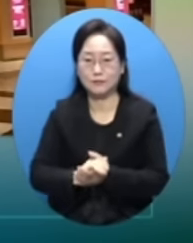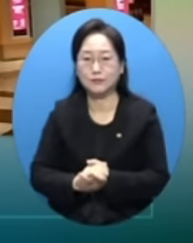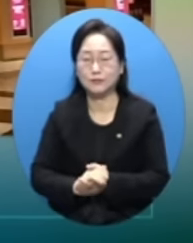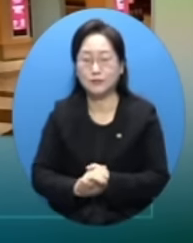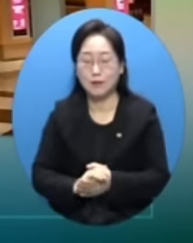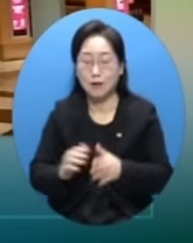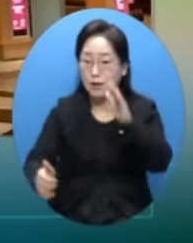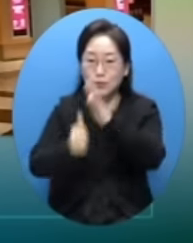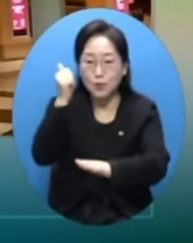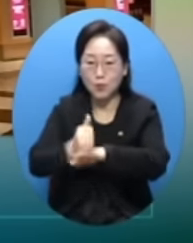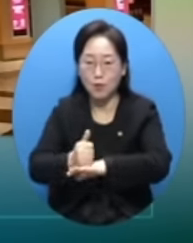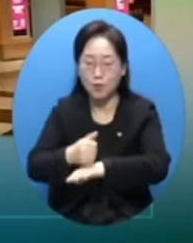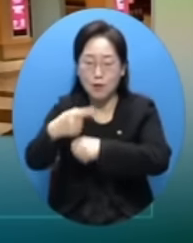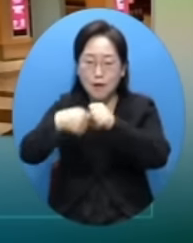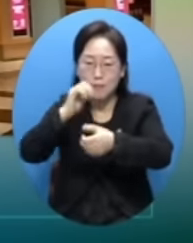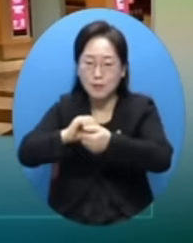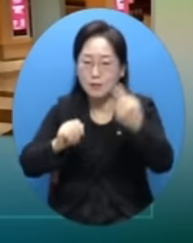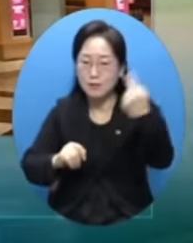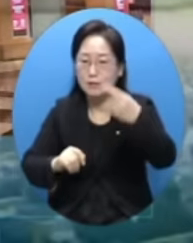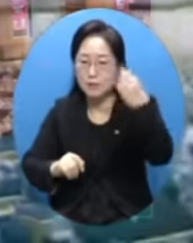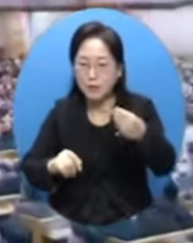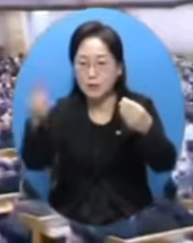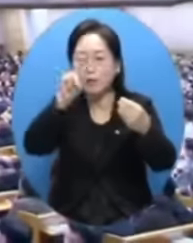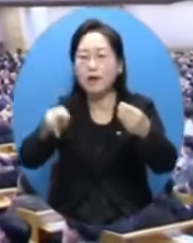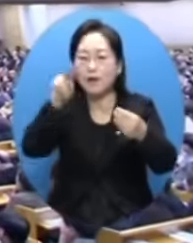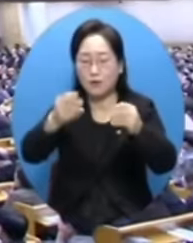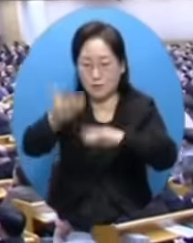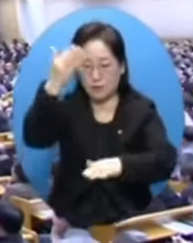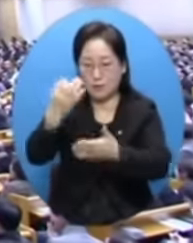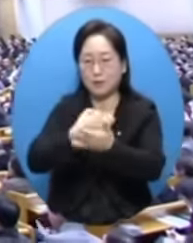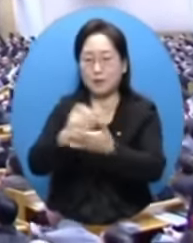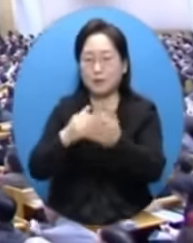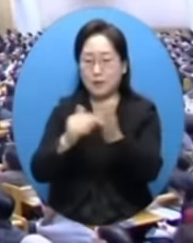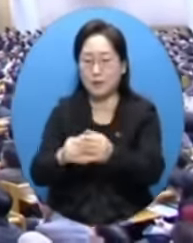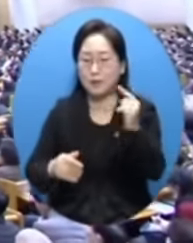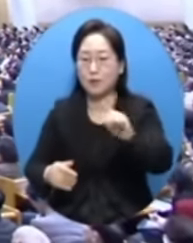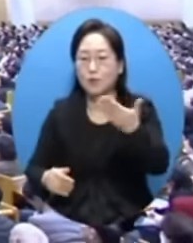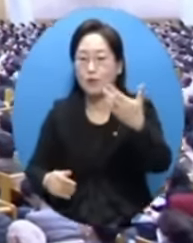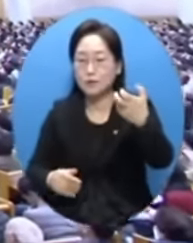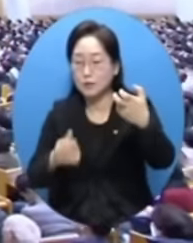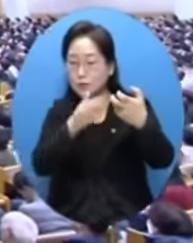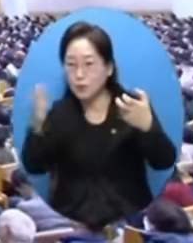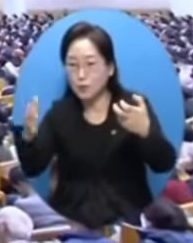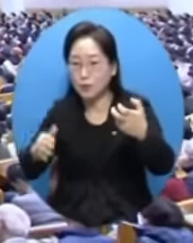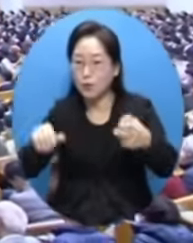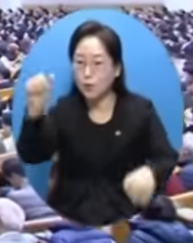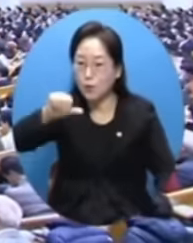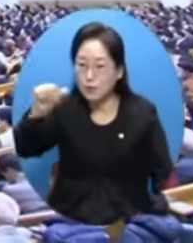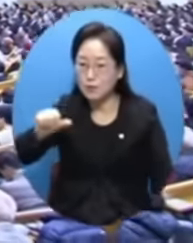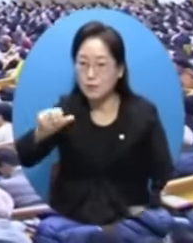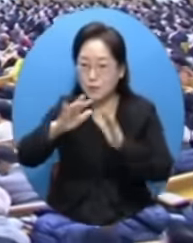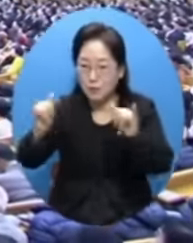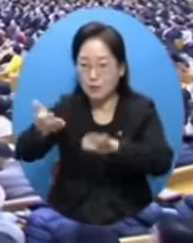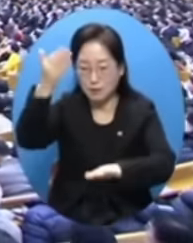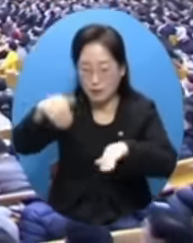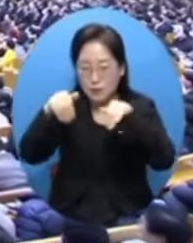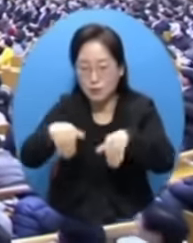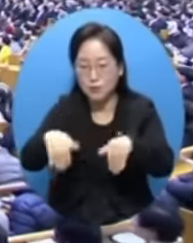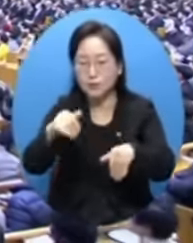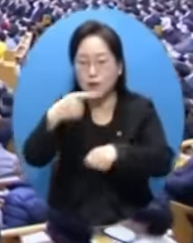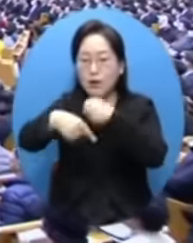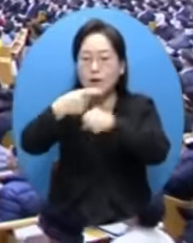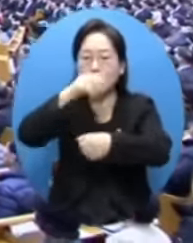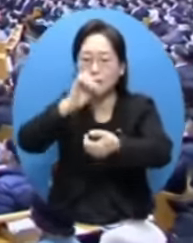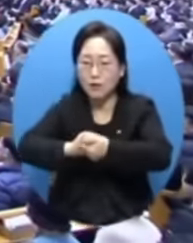거두면서 매년 천만 달러 이상을 벌어들였습니다 1970년대 후반부터는 5천명의 직원을 거리면서 연간